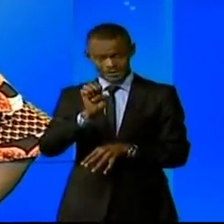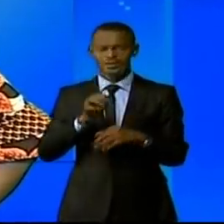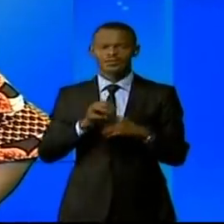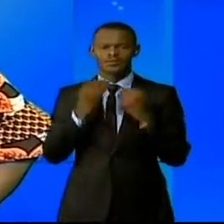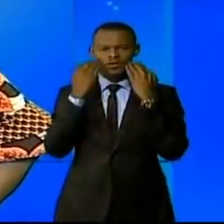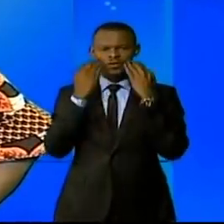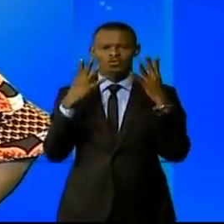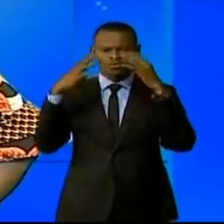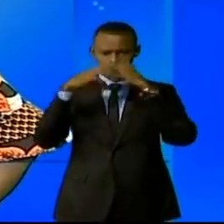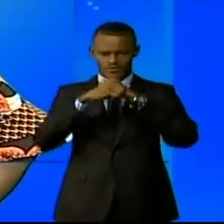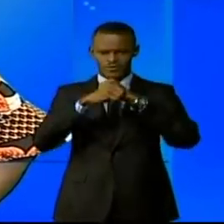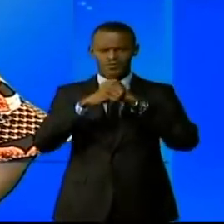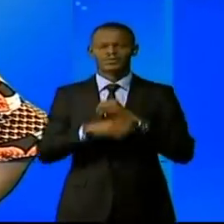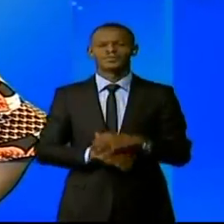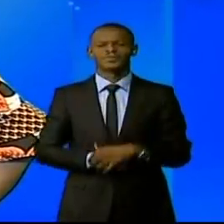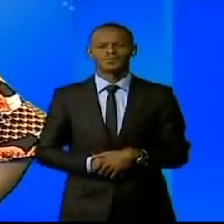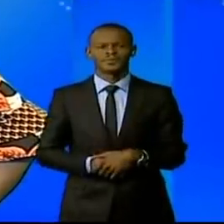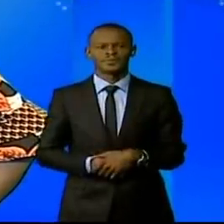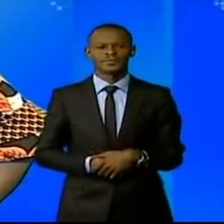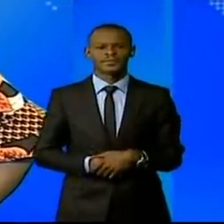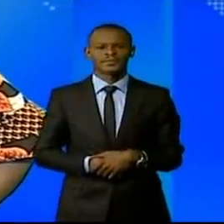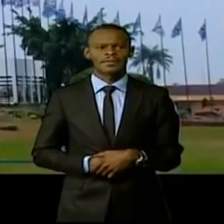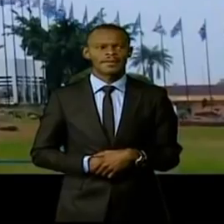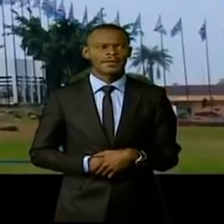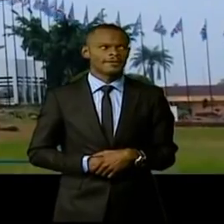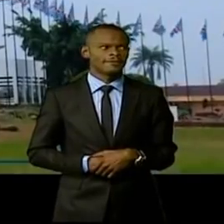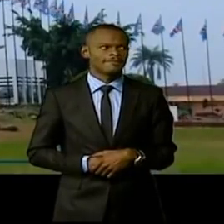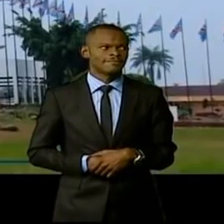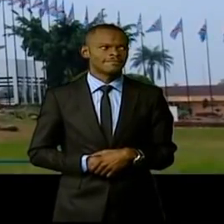reportage de Jean-Pierre Kibambesseno.